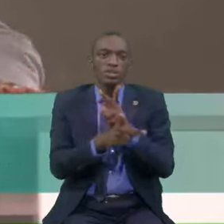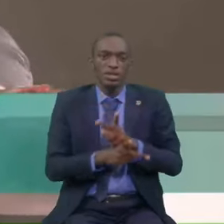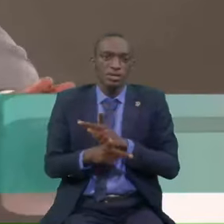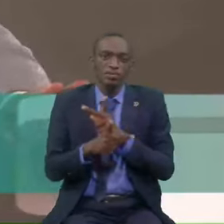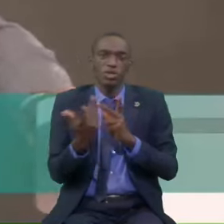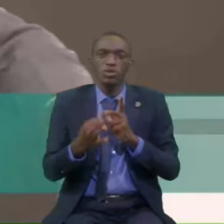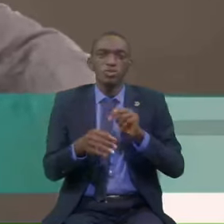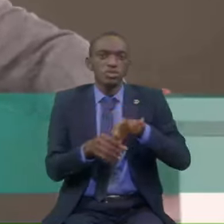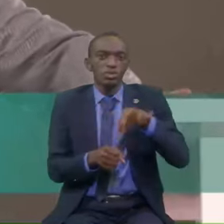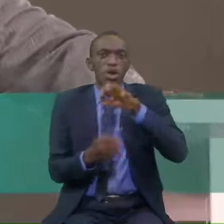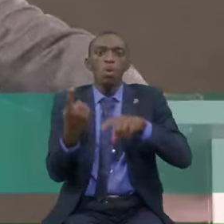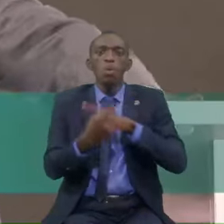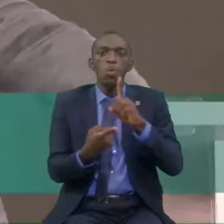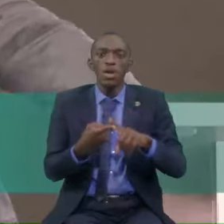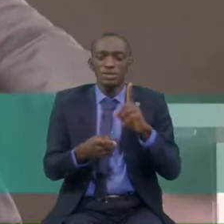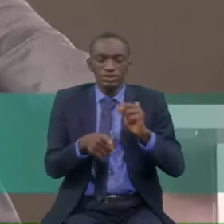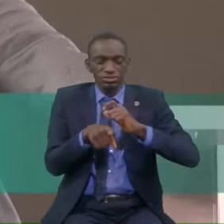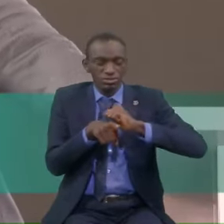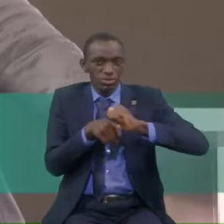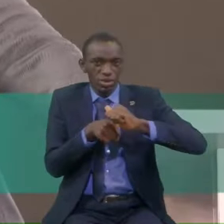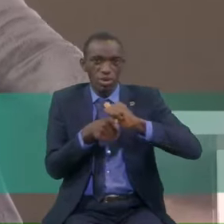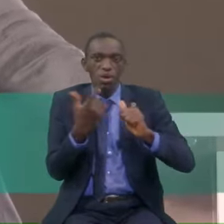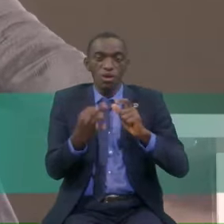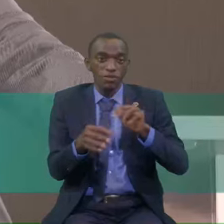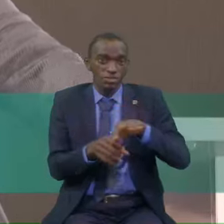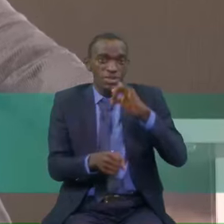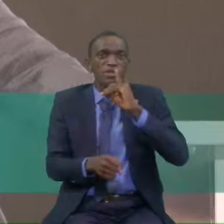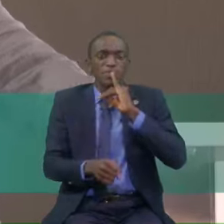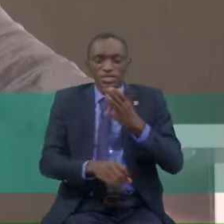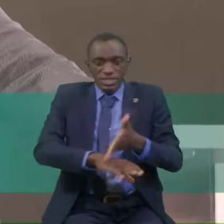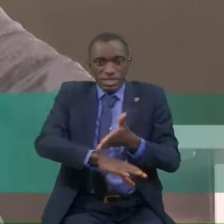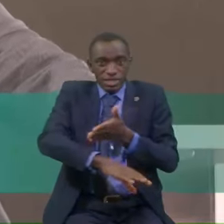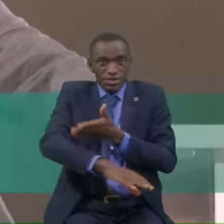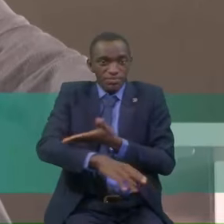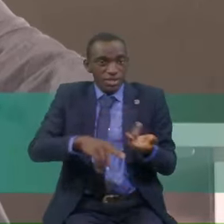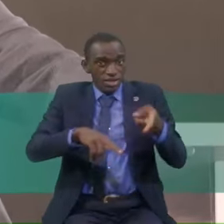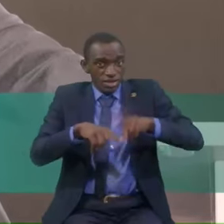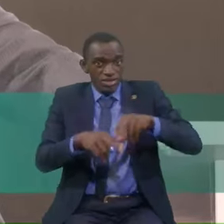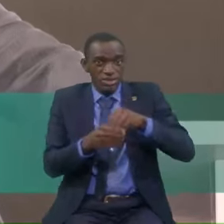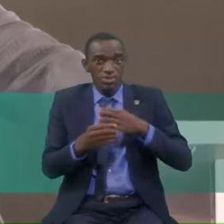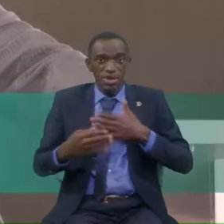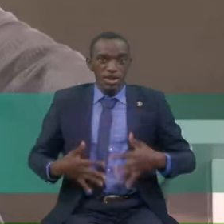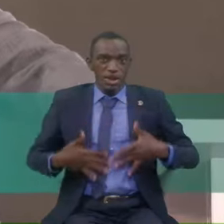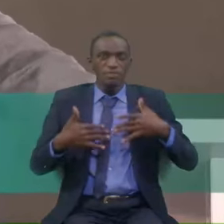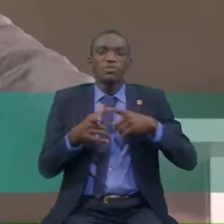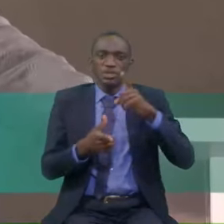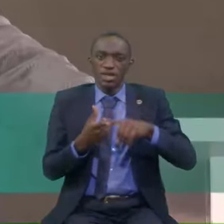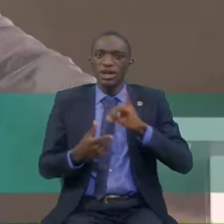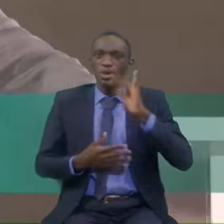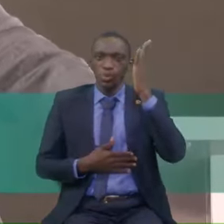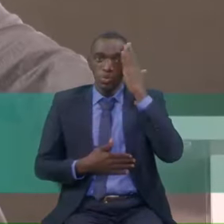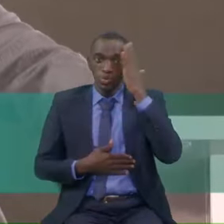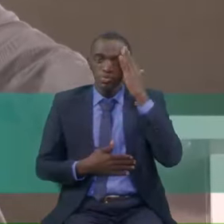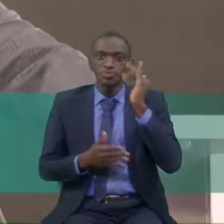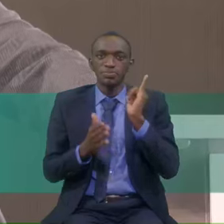la culture de l'esprit est en croissance chaque jour, je suis content